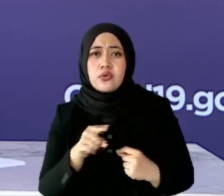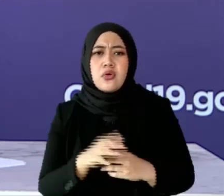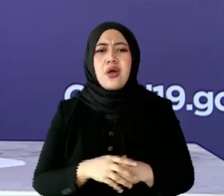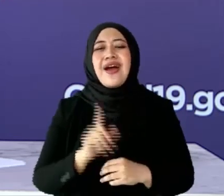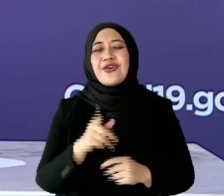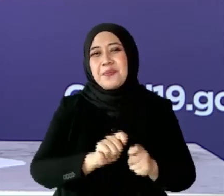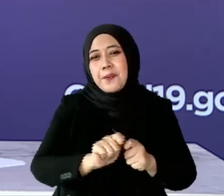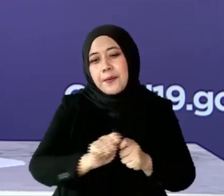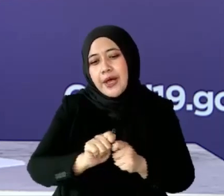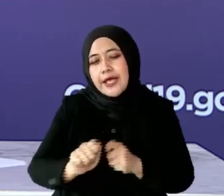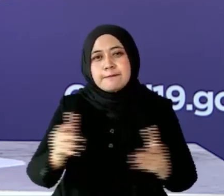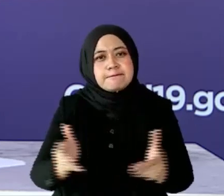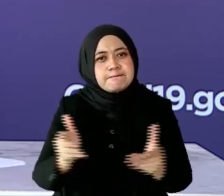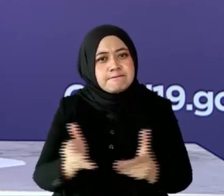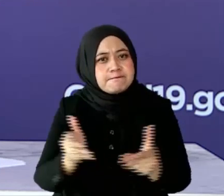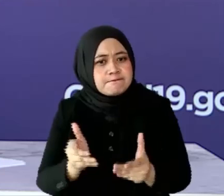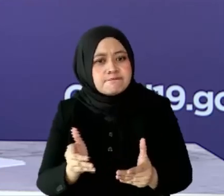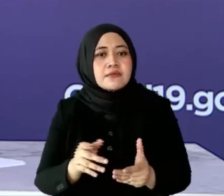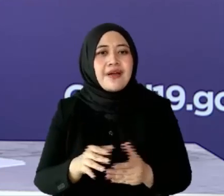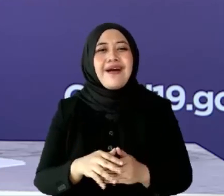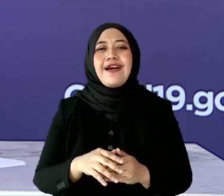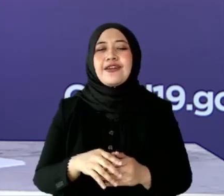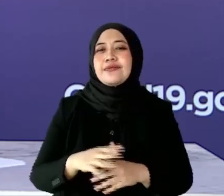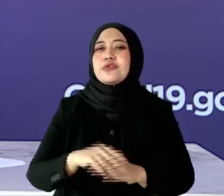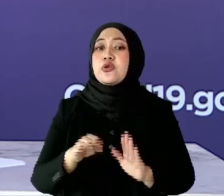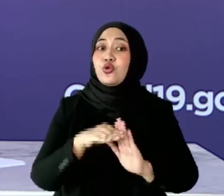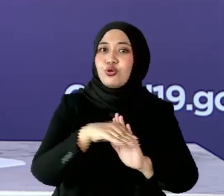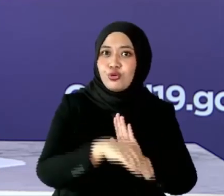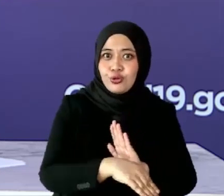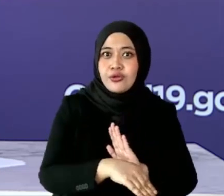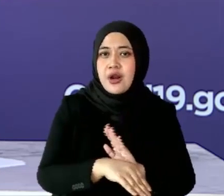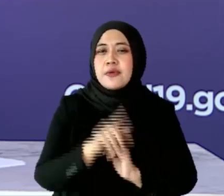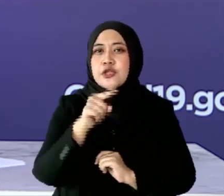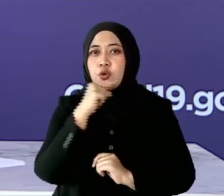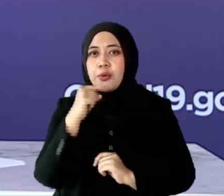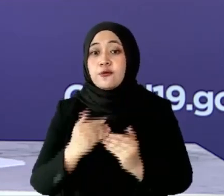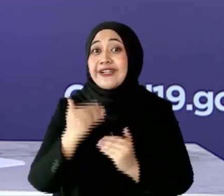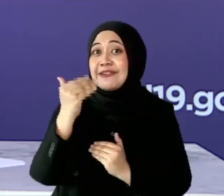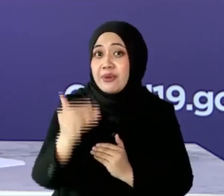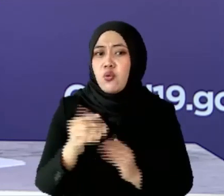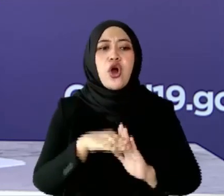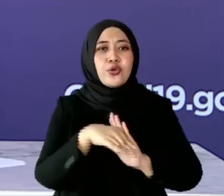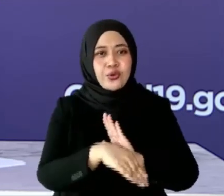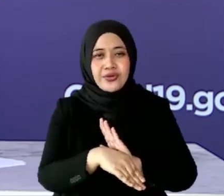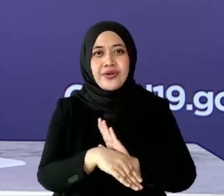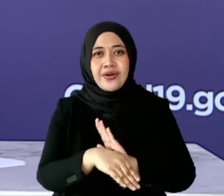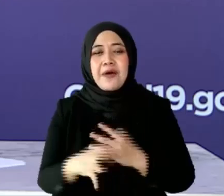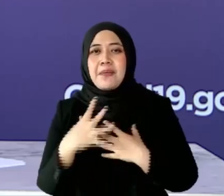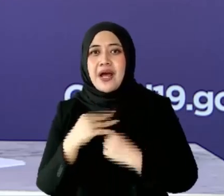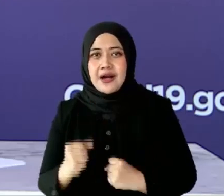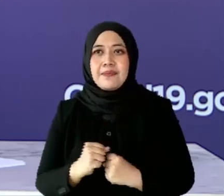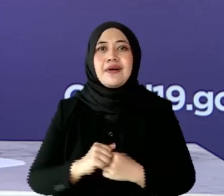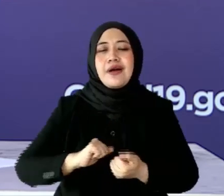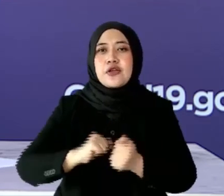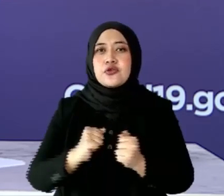ini memperbaiki penanganan kasusnya dan dapat turun dalam 1-2 minggu ke depan, bukan tidak mungkin kasus positif di